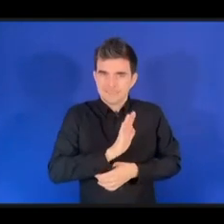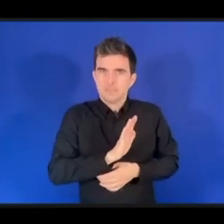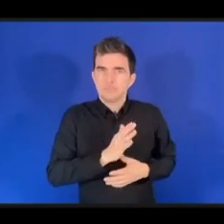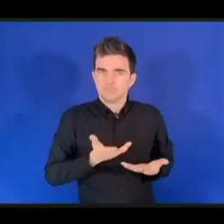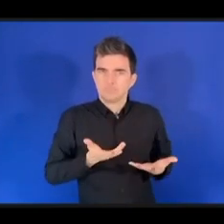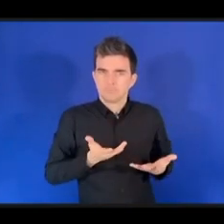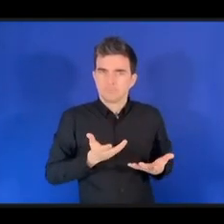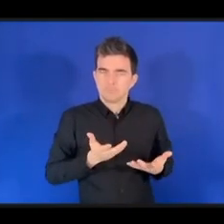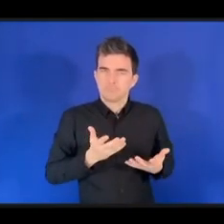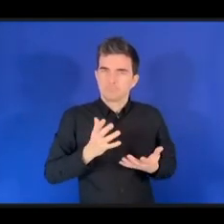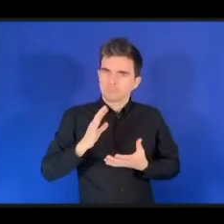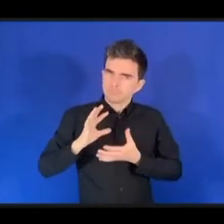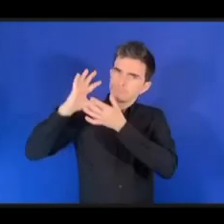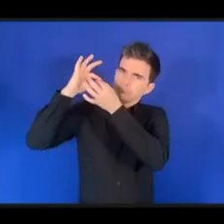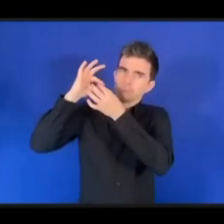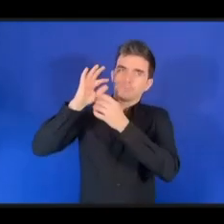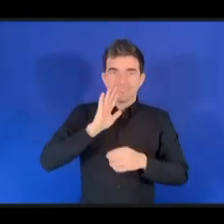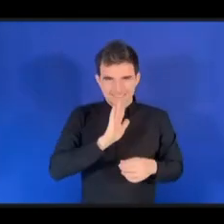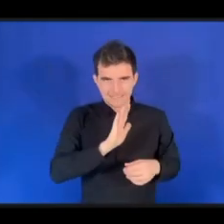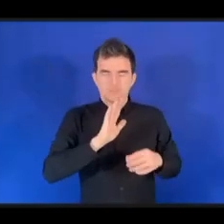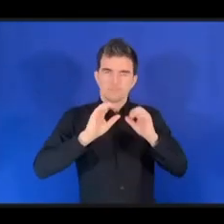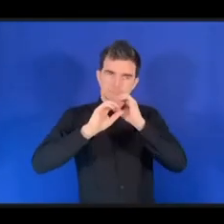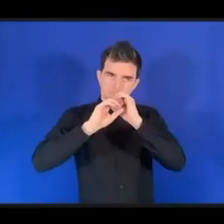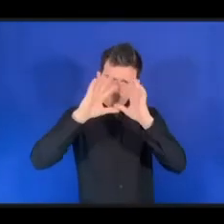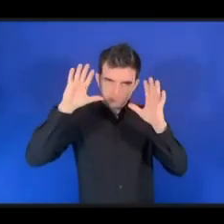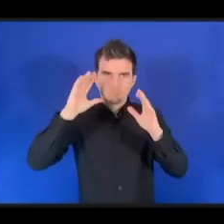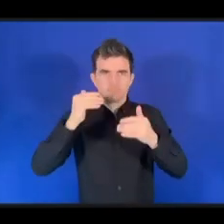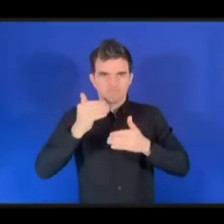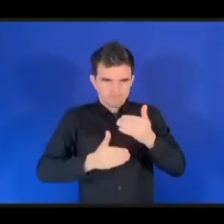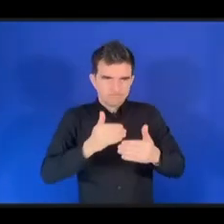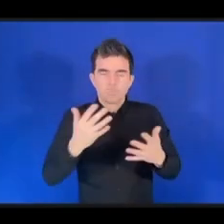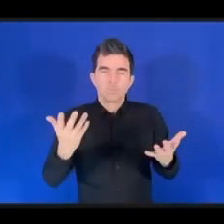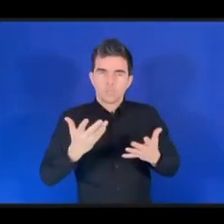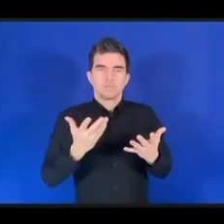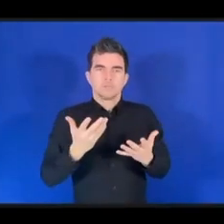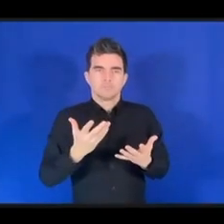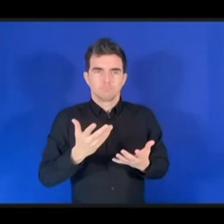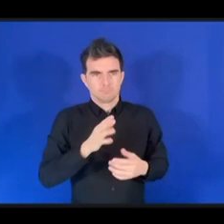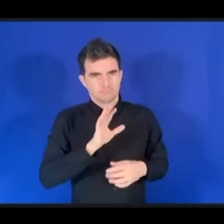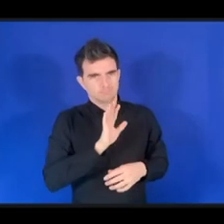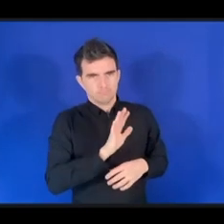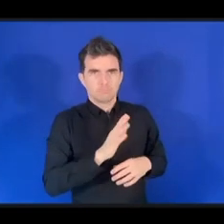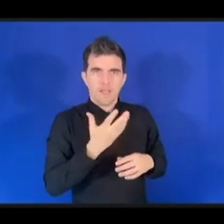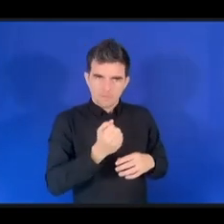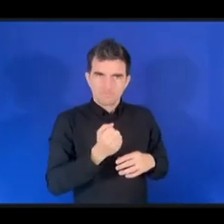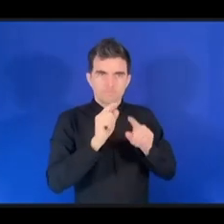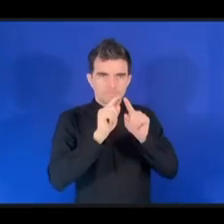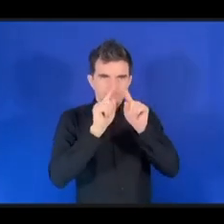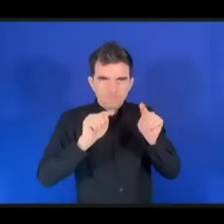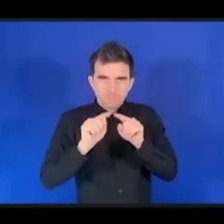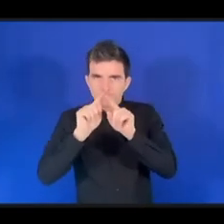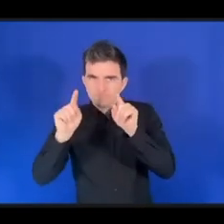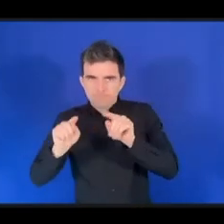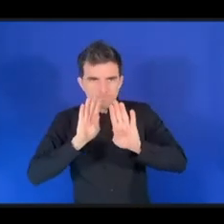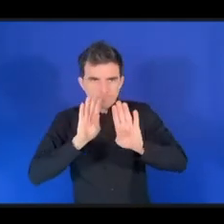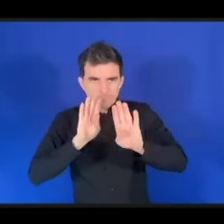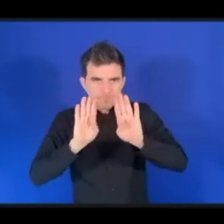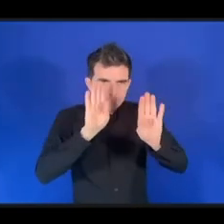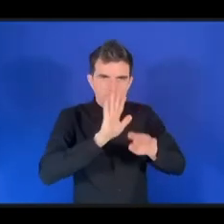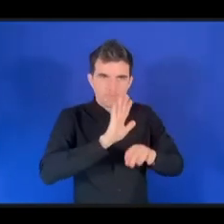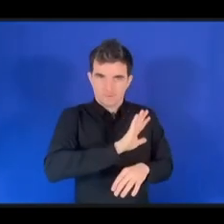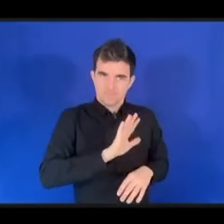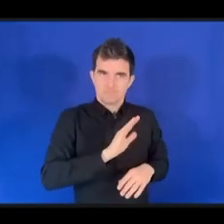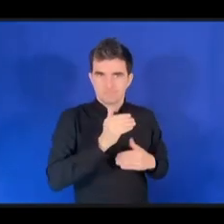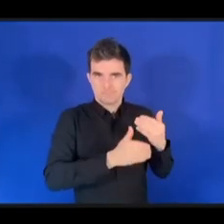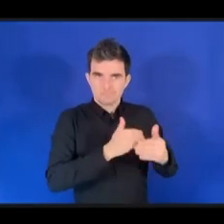ذلك لدينا كذلك ورقه اللعب وكما نعرف فان كيوتو